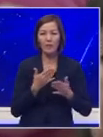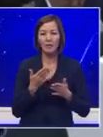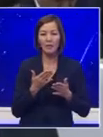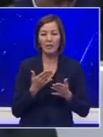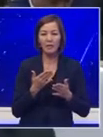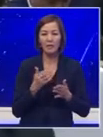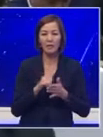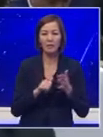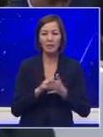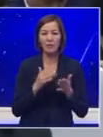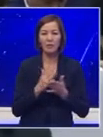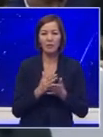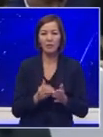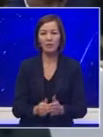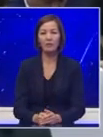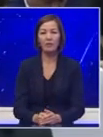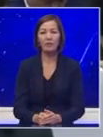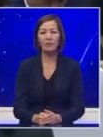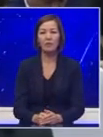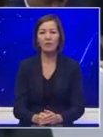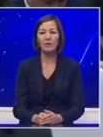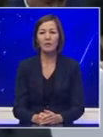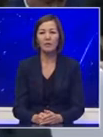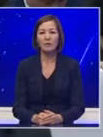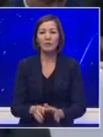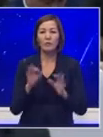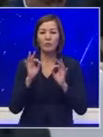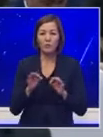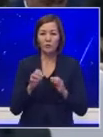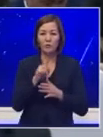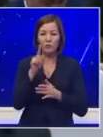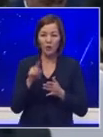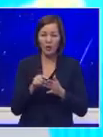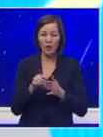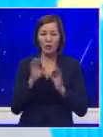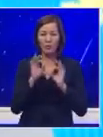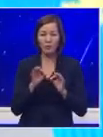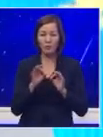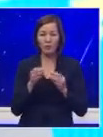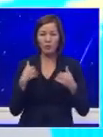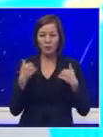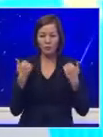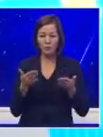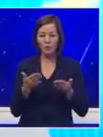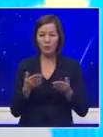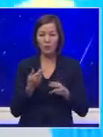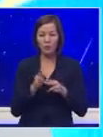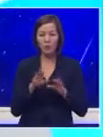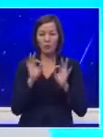көлсайдан. Көлдің мәселесін көтергеніңіз өте орнықты. Туризмді де айтыватсыз, ол да өте